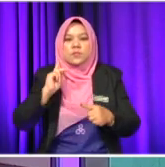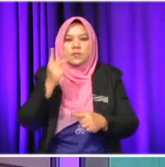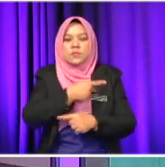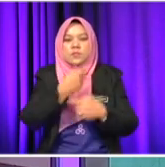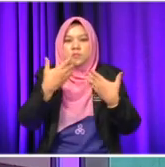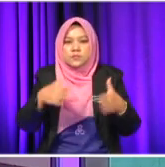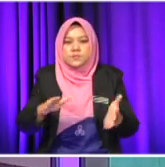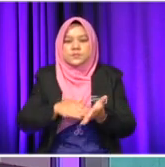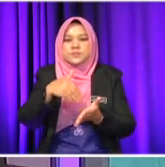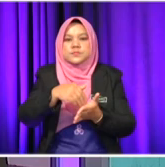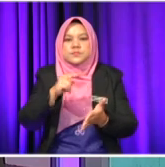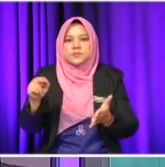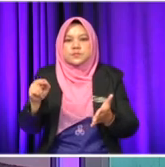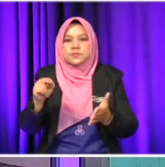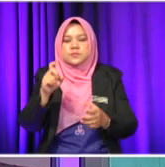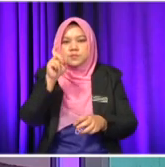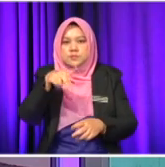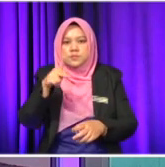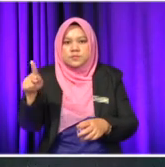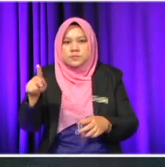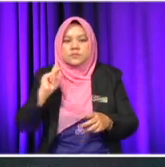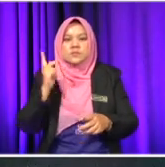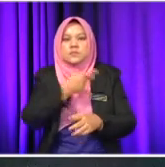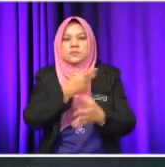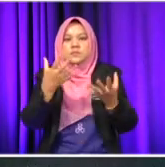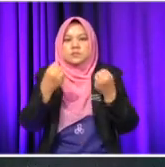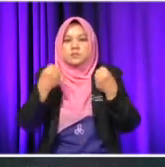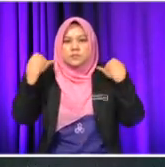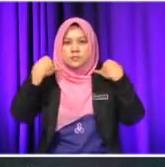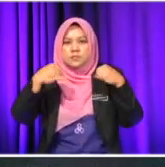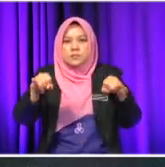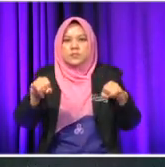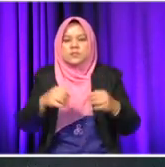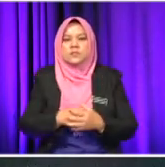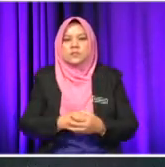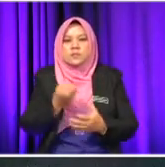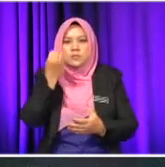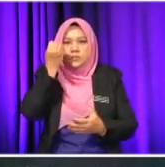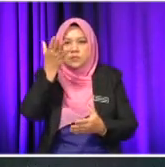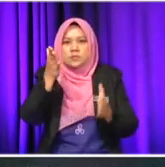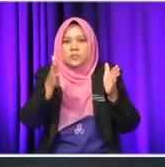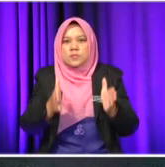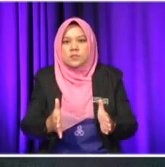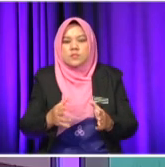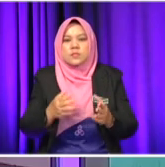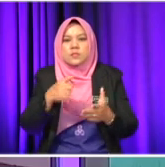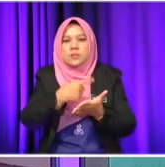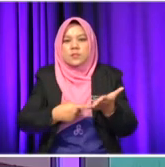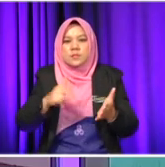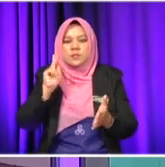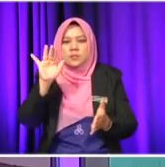tentunya kita menjual ataupun kita nak sabar luaskan apa yang kita